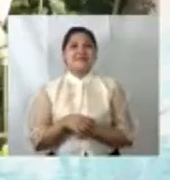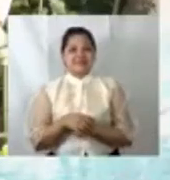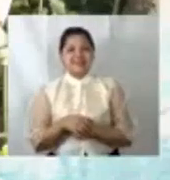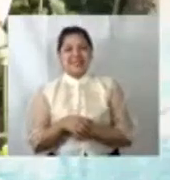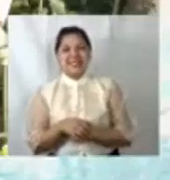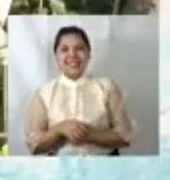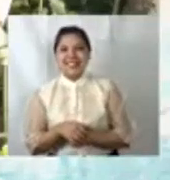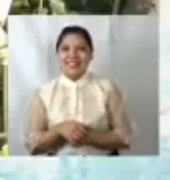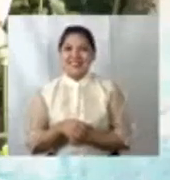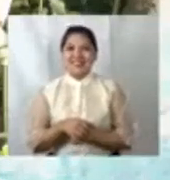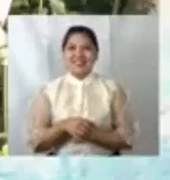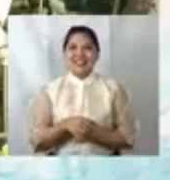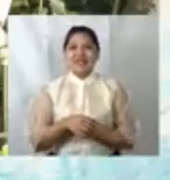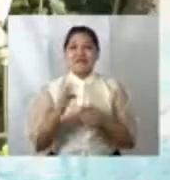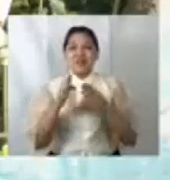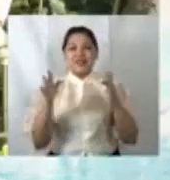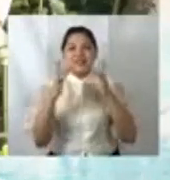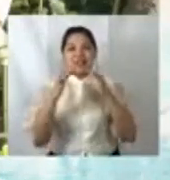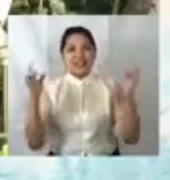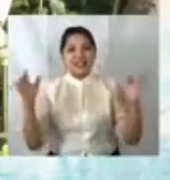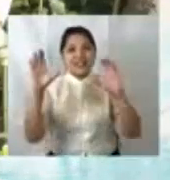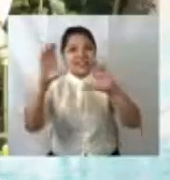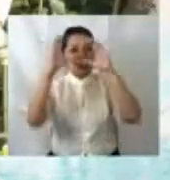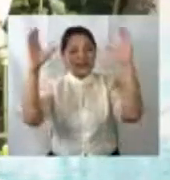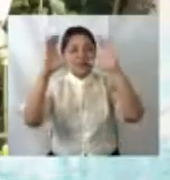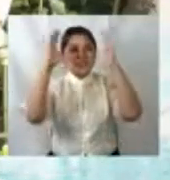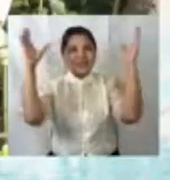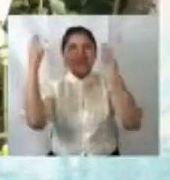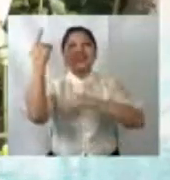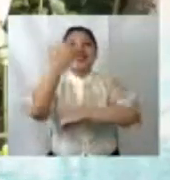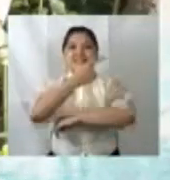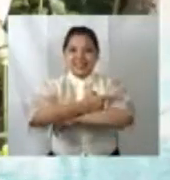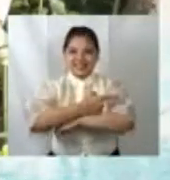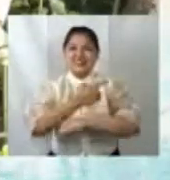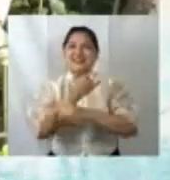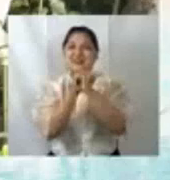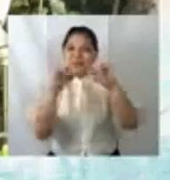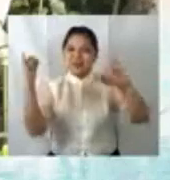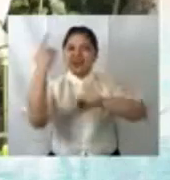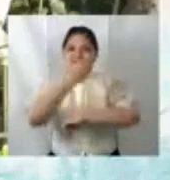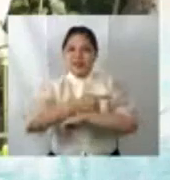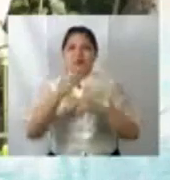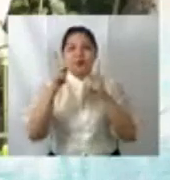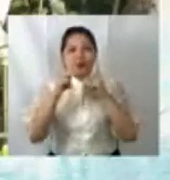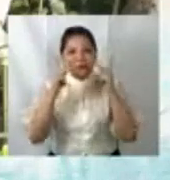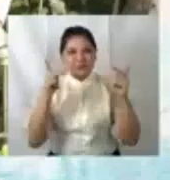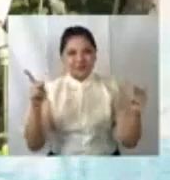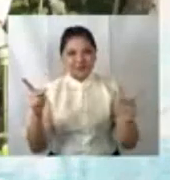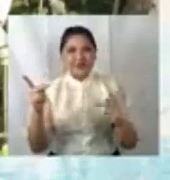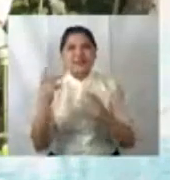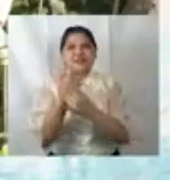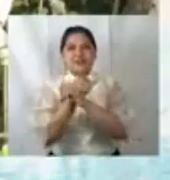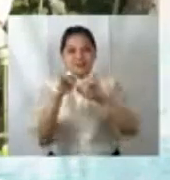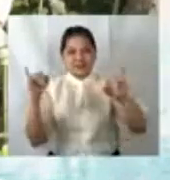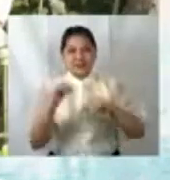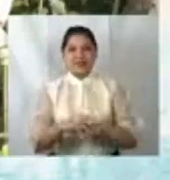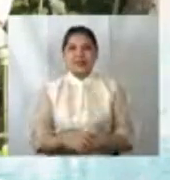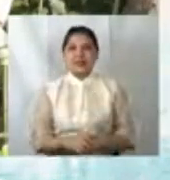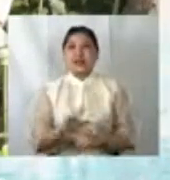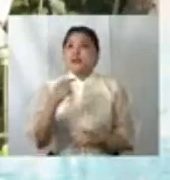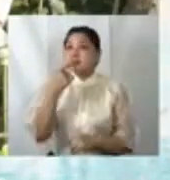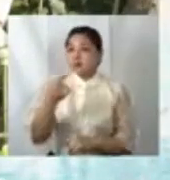Isang malaking piyesta ang selebrasyon ng araw ng kasarinlan o proklamasyon ng kasarinlan. Of course, isa din sa